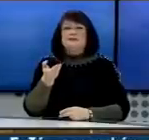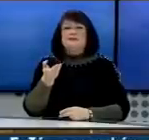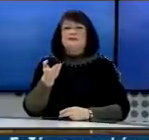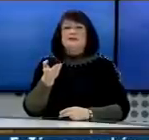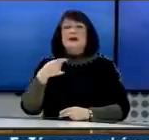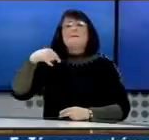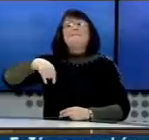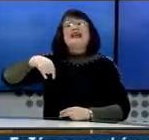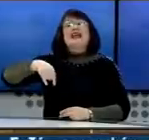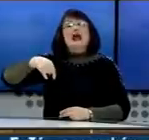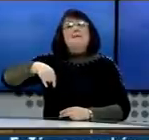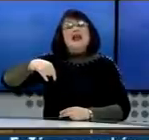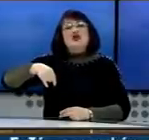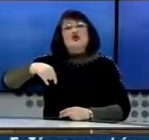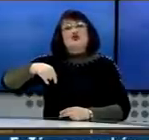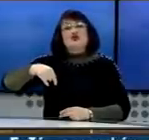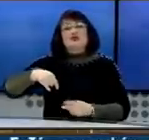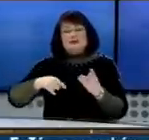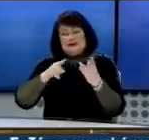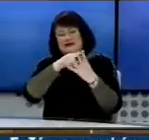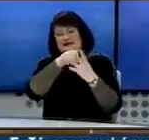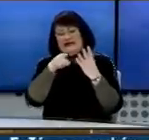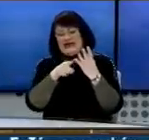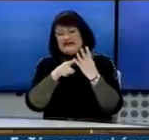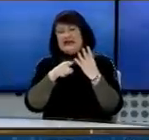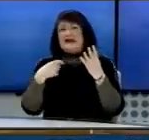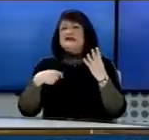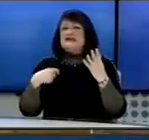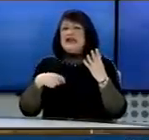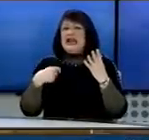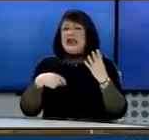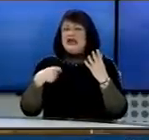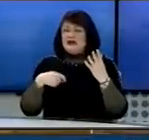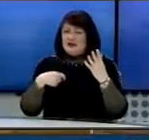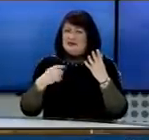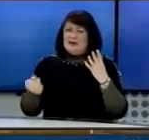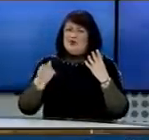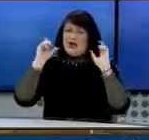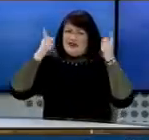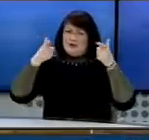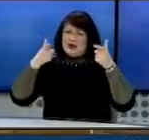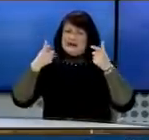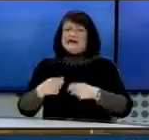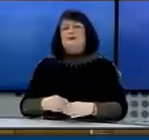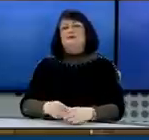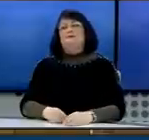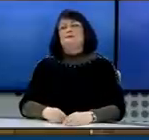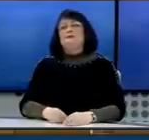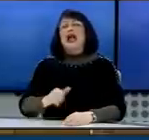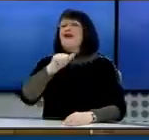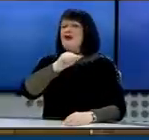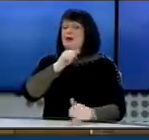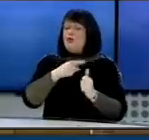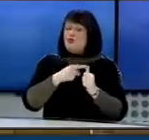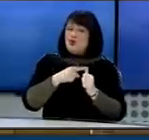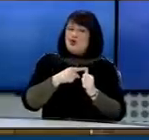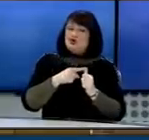κύριος Πικραμένος. 4 στελέχη του κόμματός μας, οι κύριοι